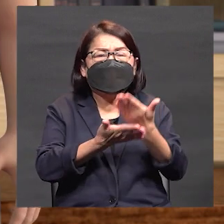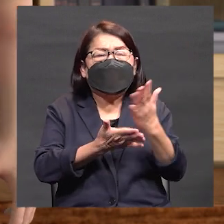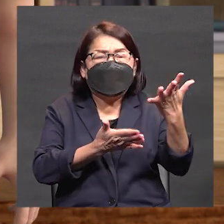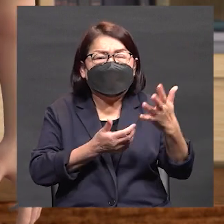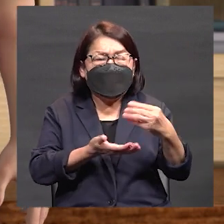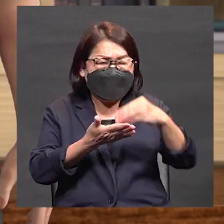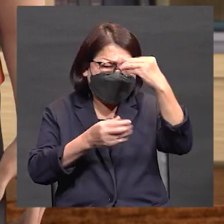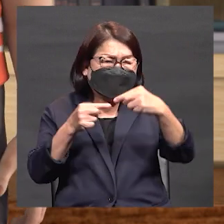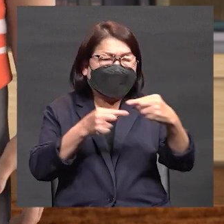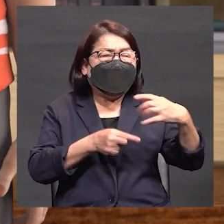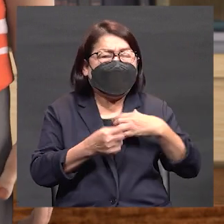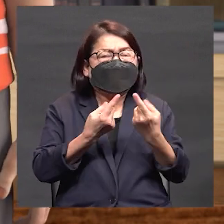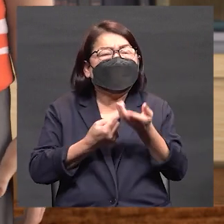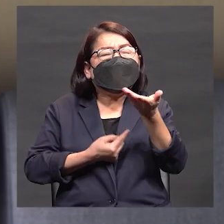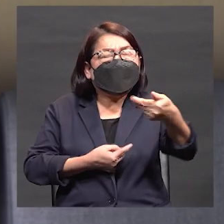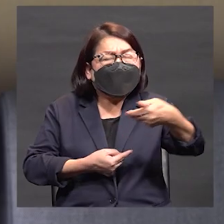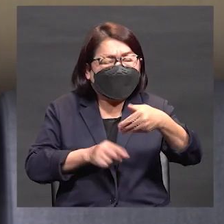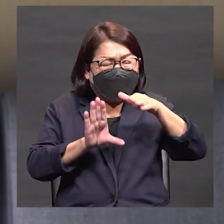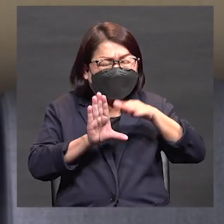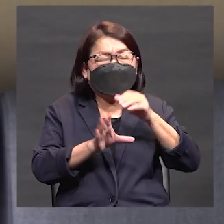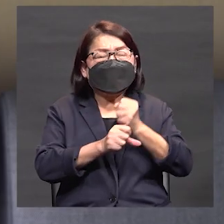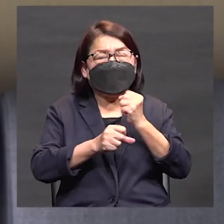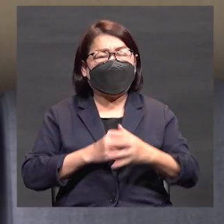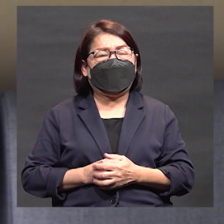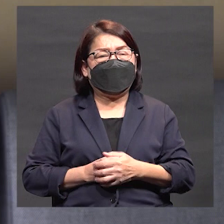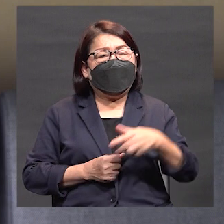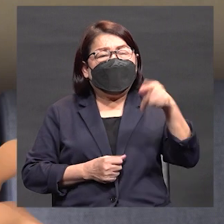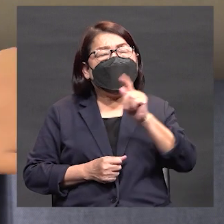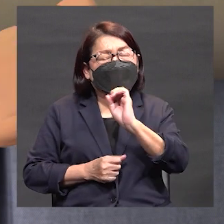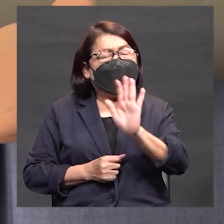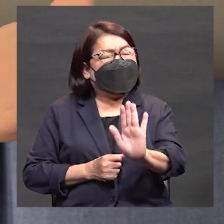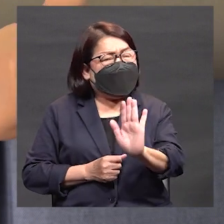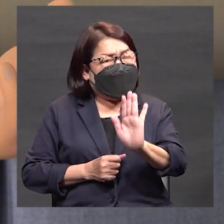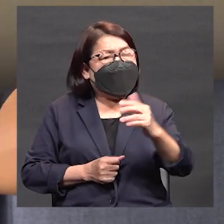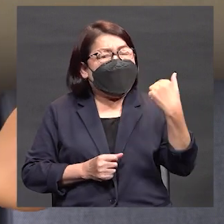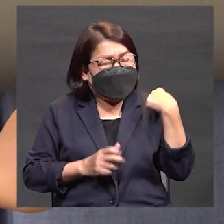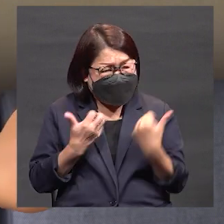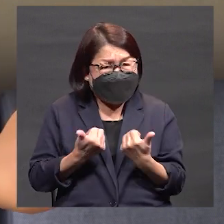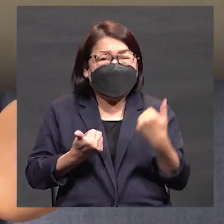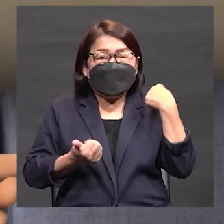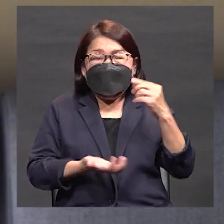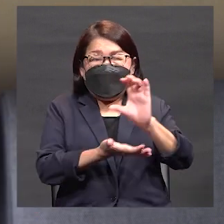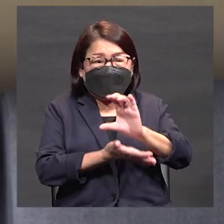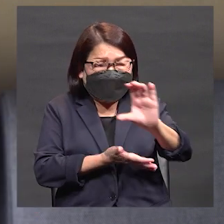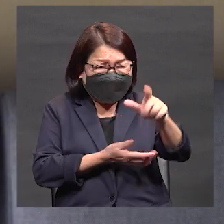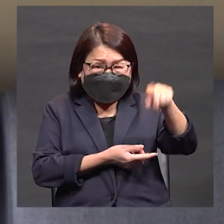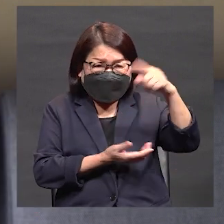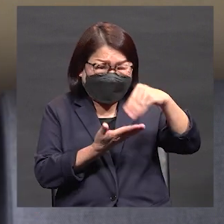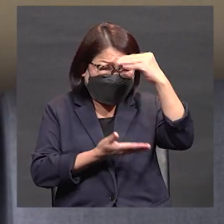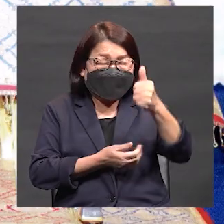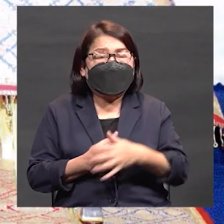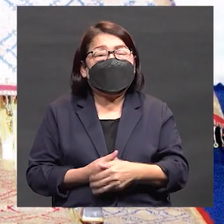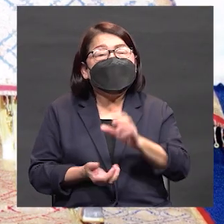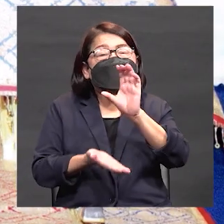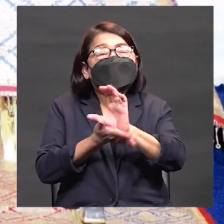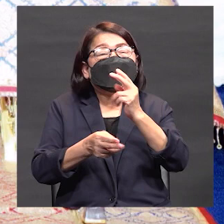ดี๋ยวจะมาขอสมัครงานที่บริษัทนะครับ อ้าวเดี๋ยวสิสมัยนี้มีทุนการศึกษาให้เด็กๆเยอะแยะอย่างทุนม